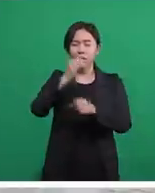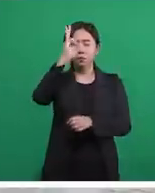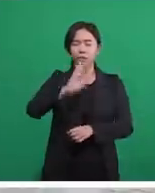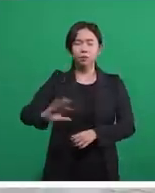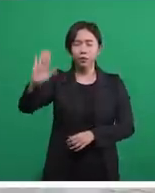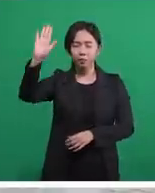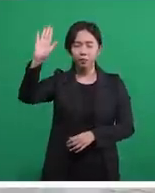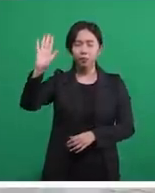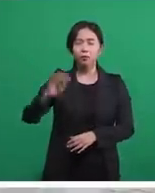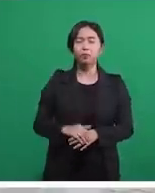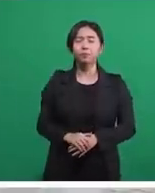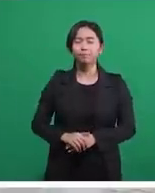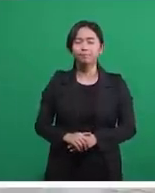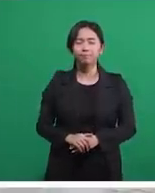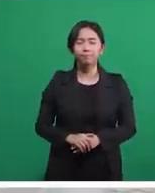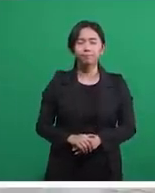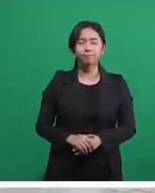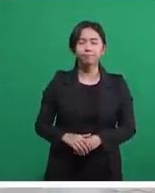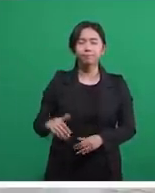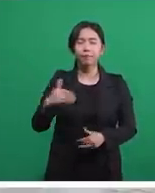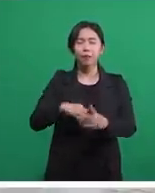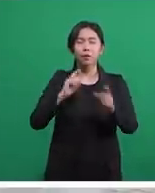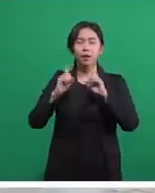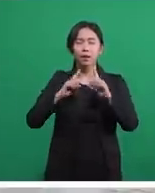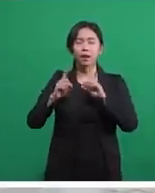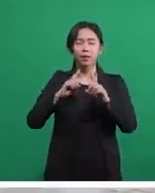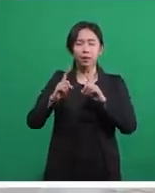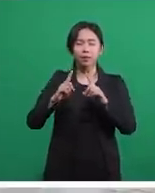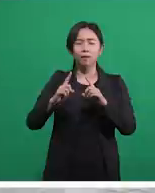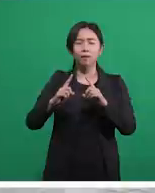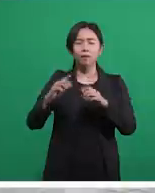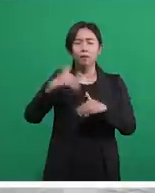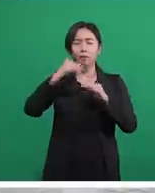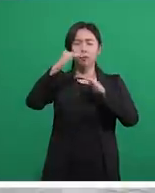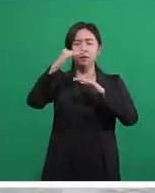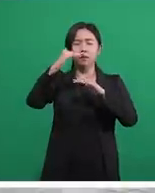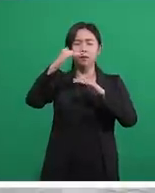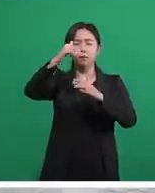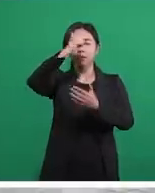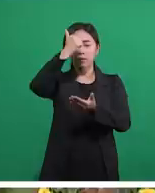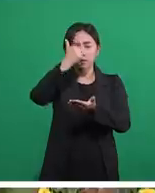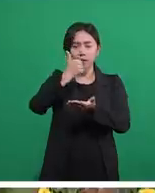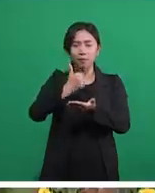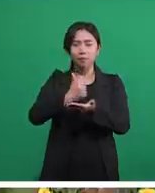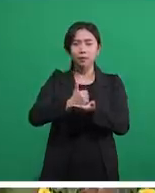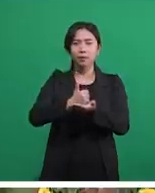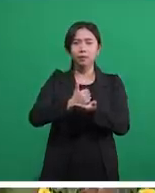balik kata-kata manusia yang penuh dengan keterbatasan. Amin.